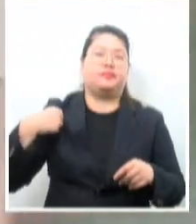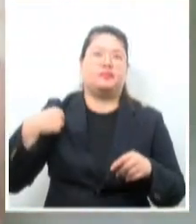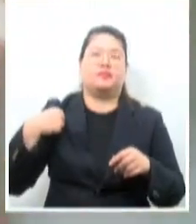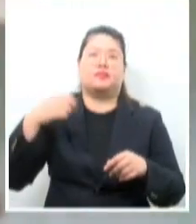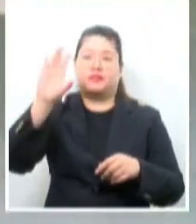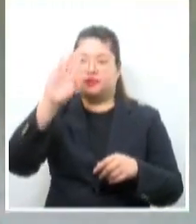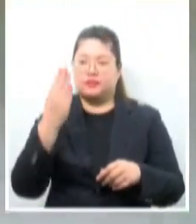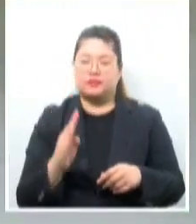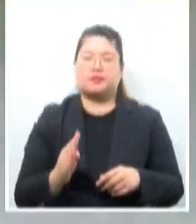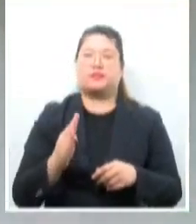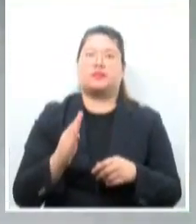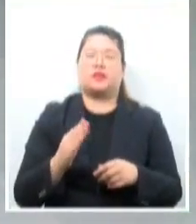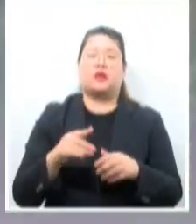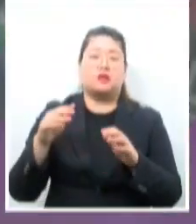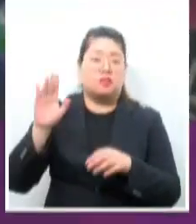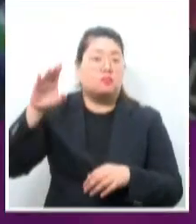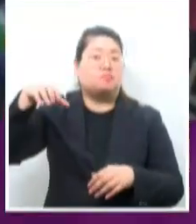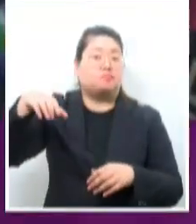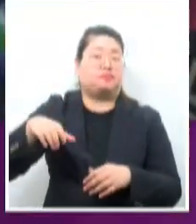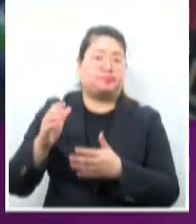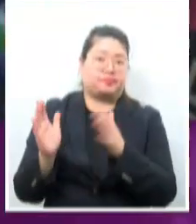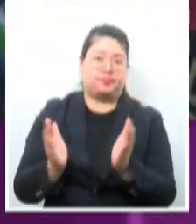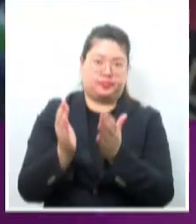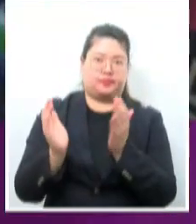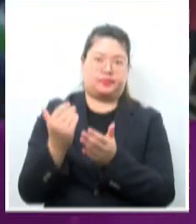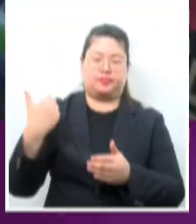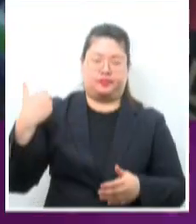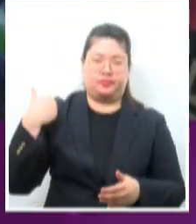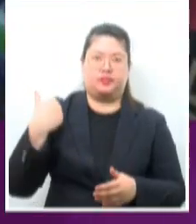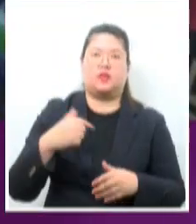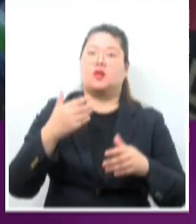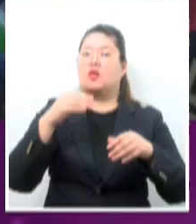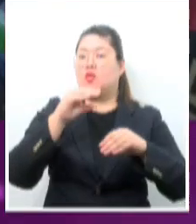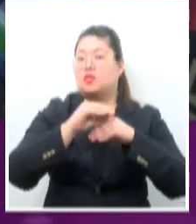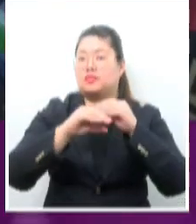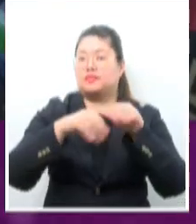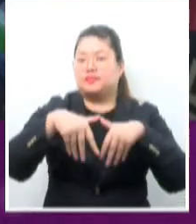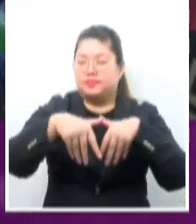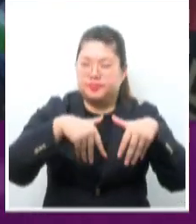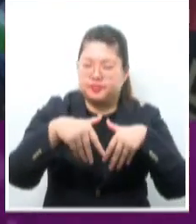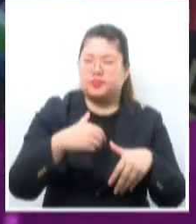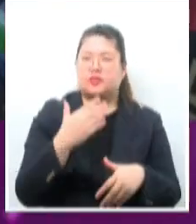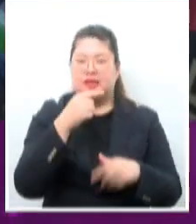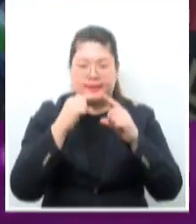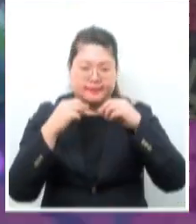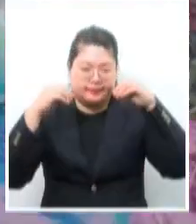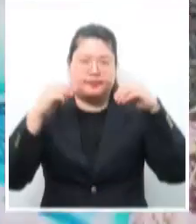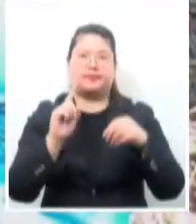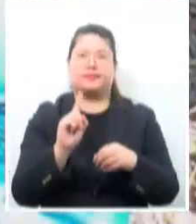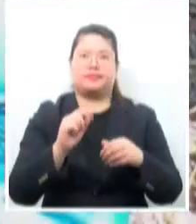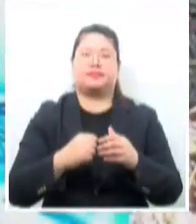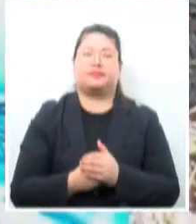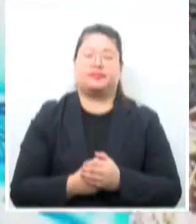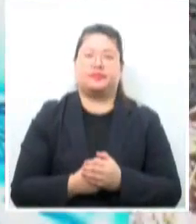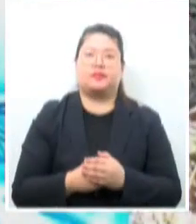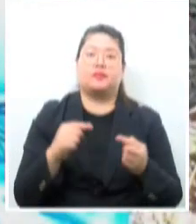ได้รับการสนับสนุนจากบริษัทไทเบเรจจำกัดมหาชนโครงการชุมชนดีมีรอยยิ้มทำหน้าที่เป็นครูรักป่าน่านประ